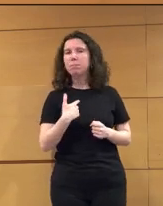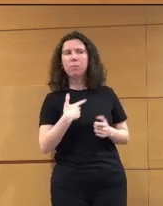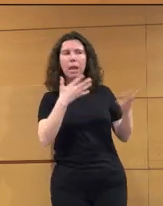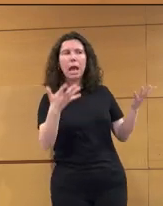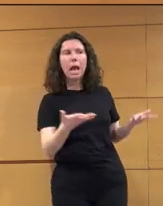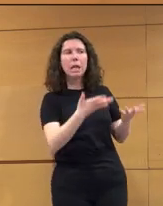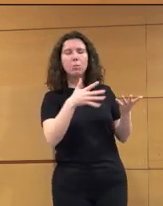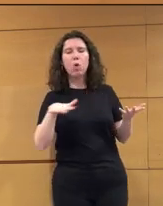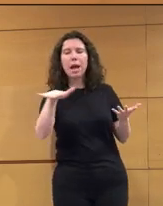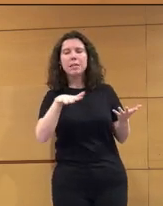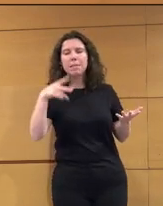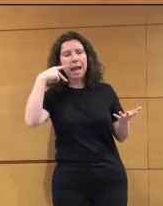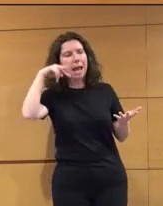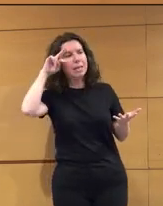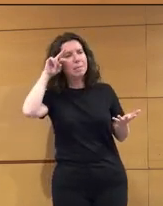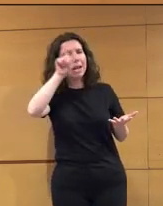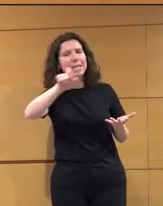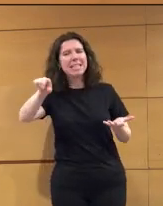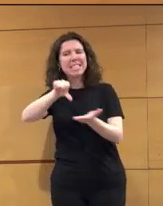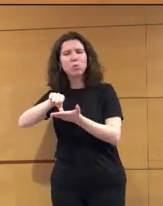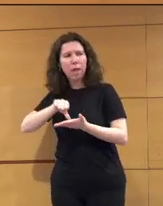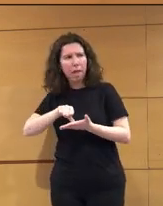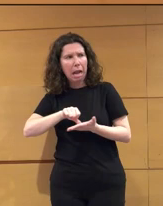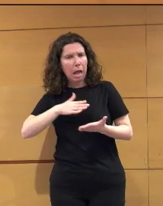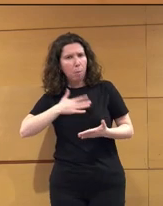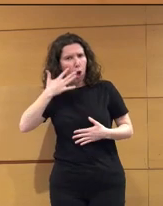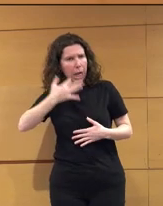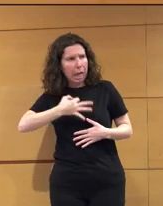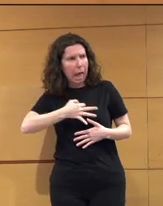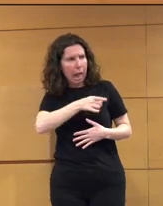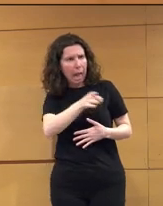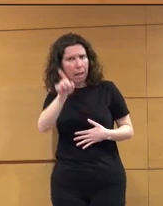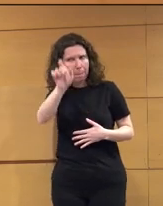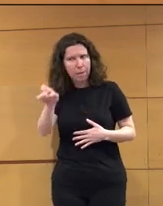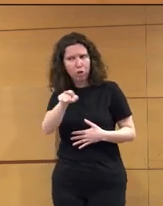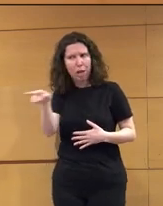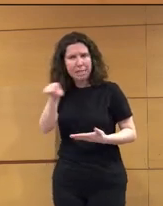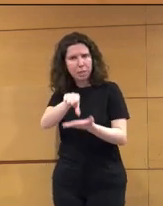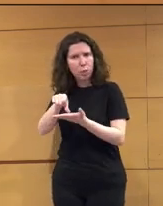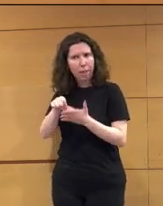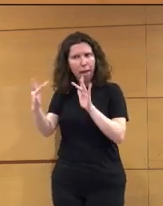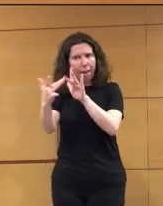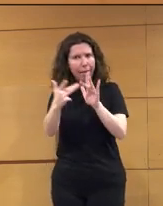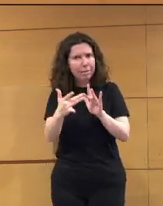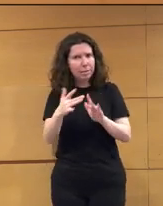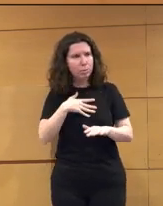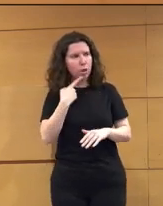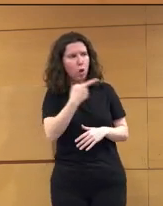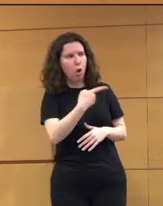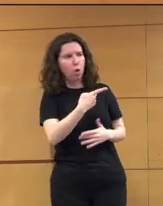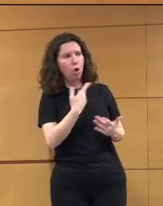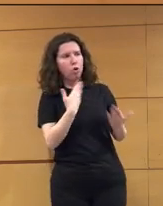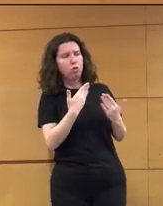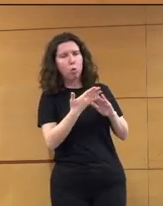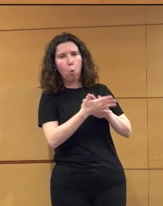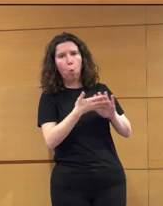d'experiència ciutadana on pots fer testatges amb ciutadans reals, eh? O sigui que podem parlar perquè pot ser una